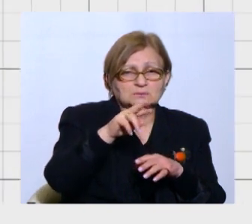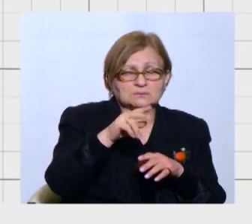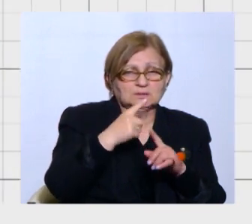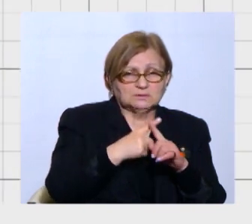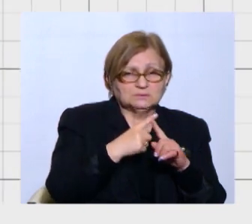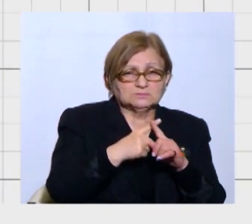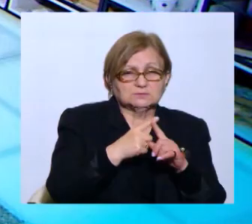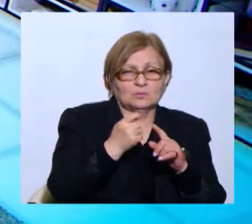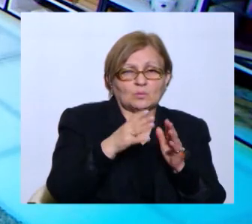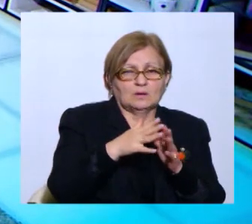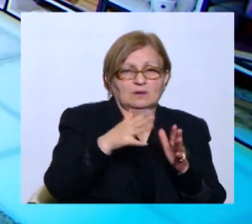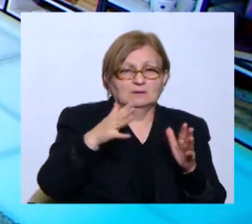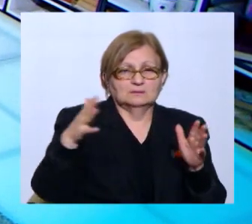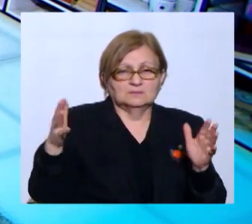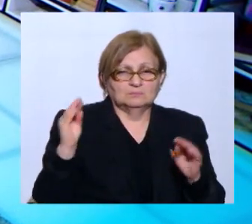ცოტა